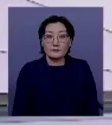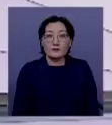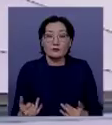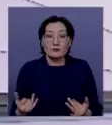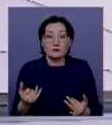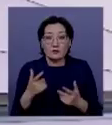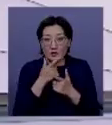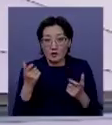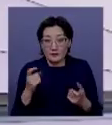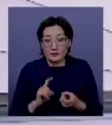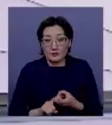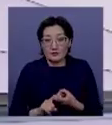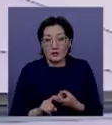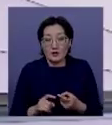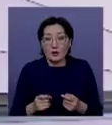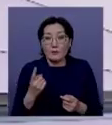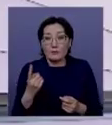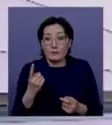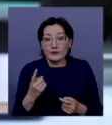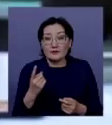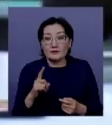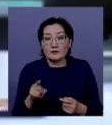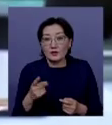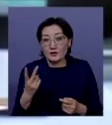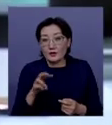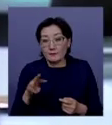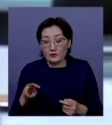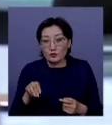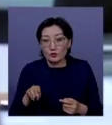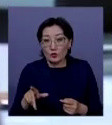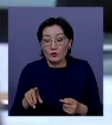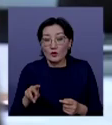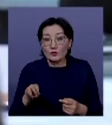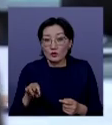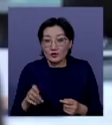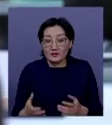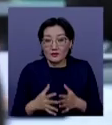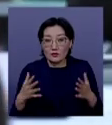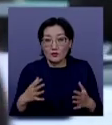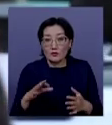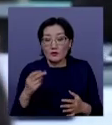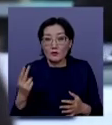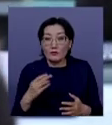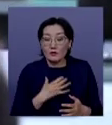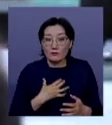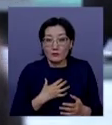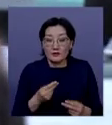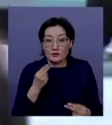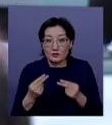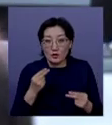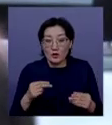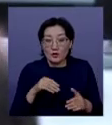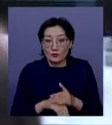Бүгінгі ақпарат бойынша 1,2 миллион тоннадан астам әлеуметтік маңызы бар азық-түлік тауарларының